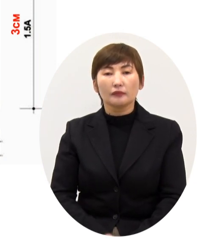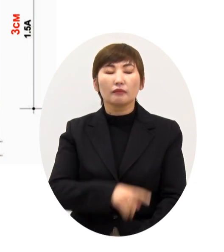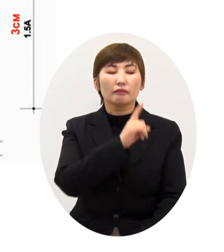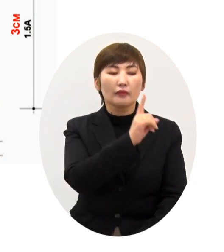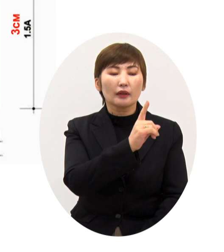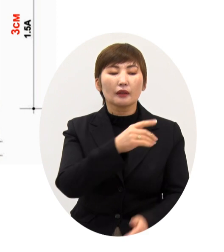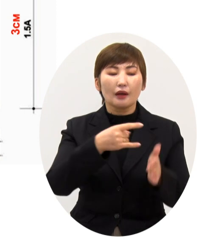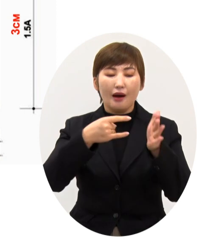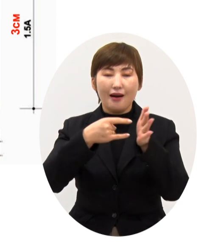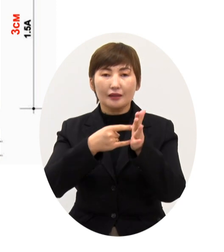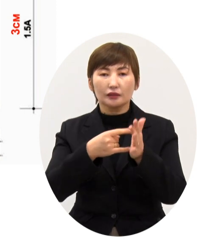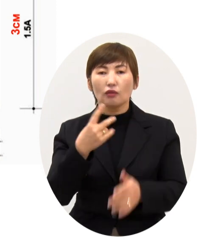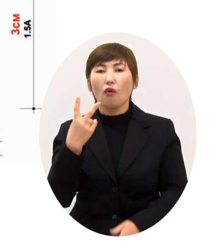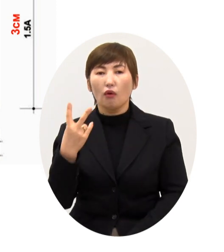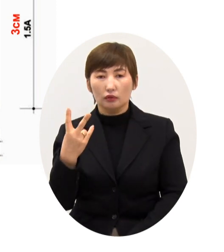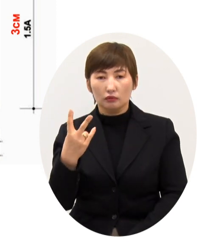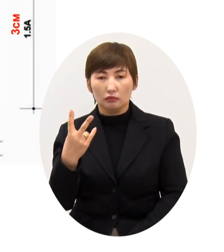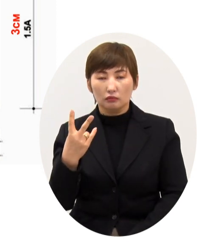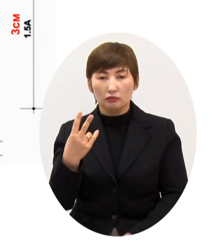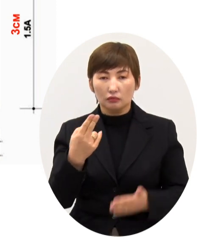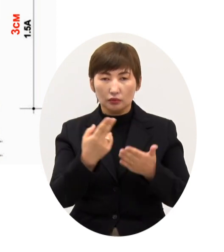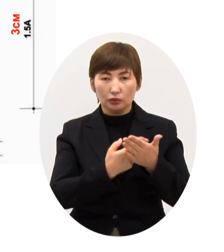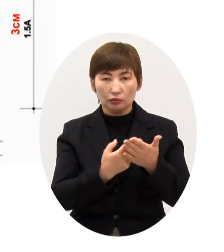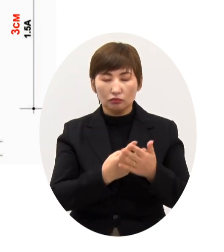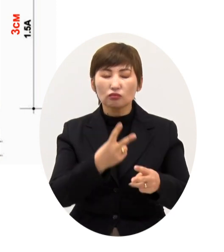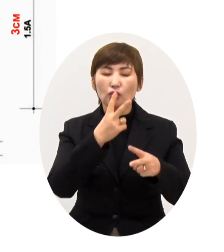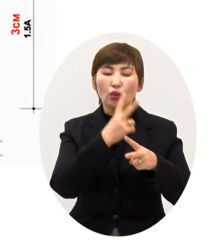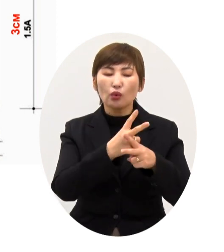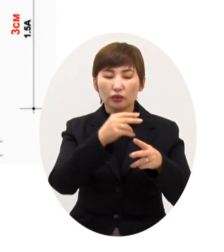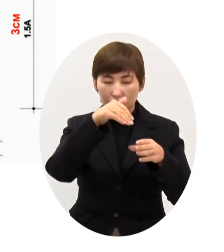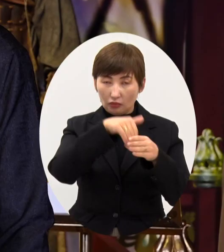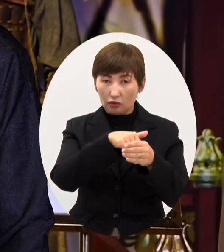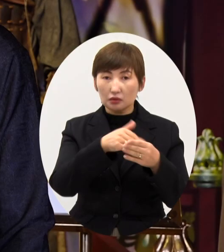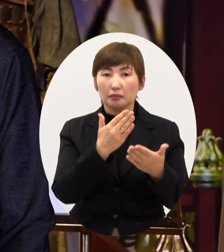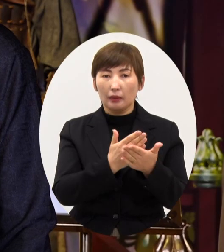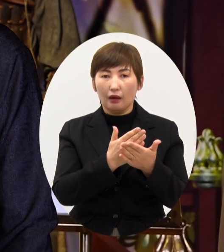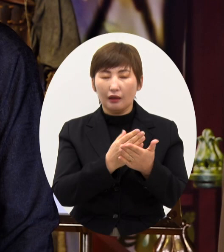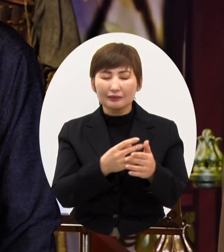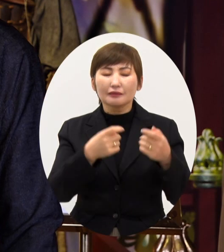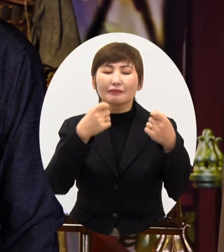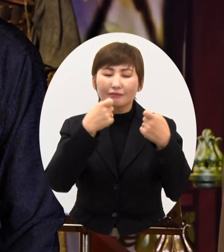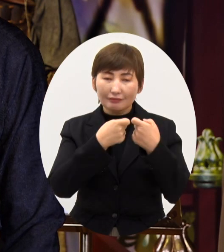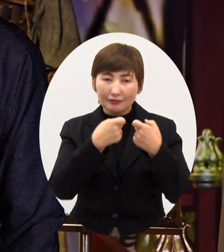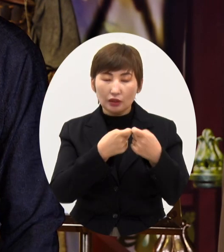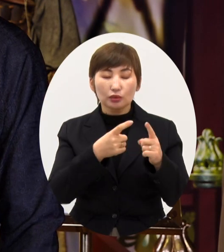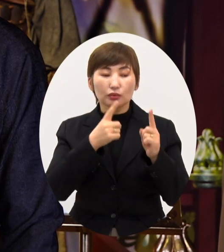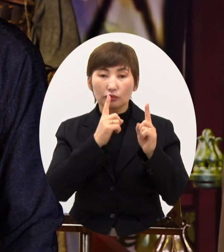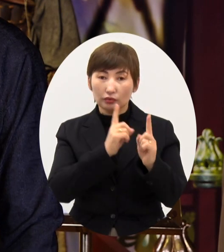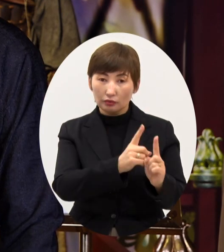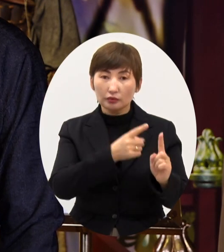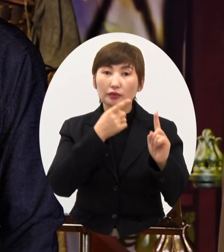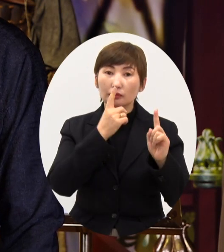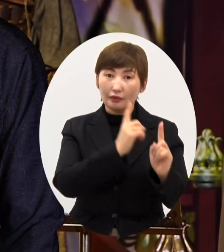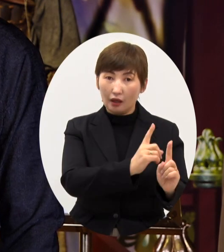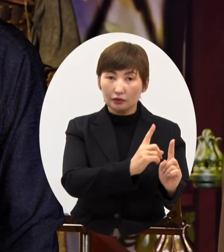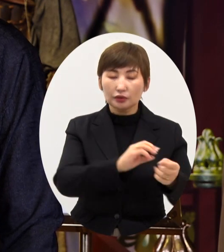За нэгийг харьцах хоёрын харьцаатайгаар зорно гэж үндсэн хуулинд заасан хэмжээсийг алдагдуулахгүйгээр томруулан